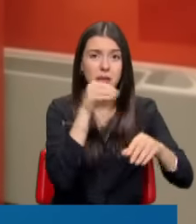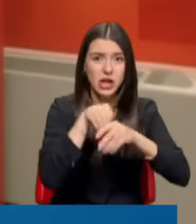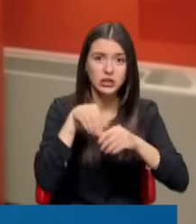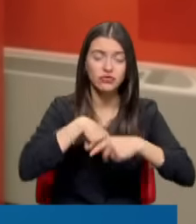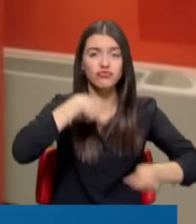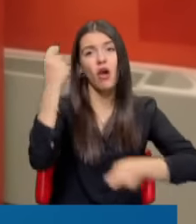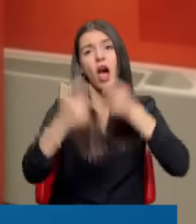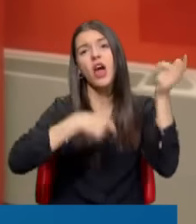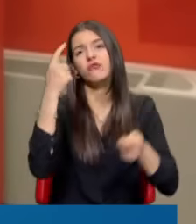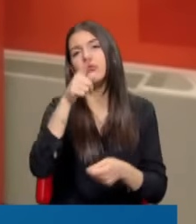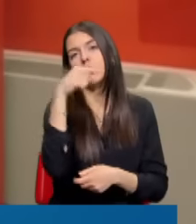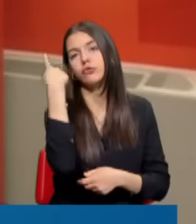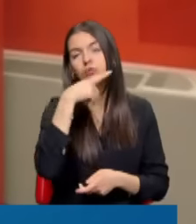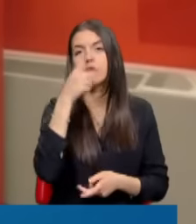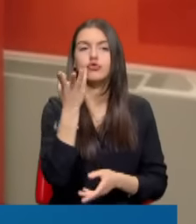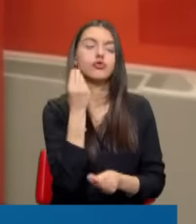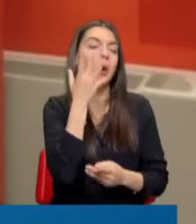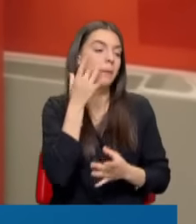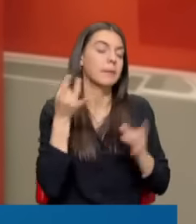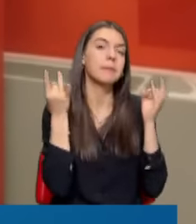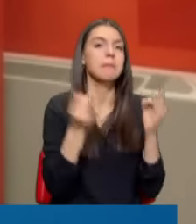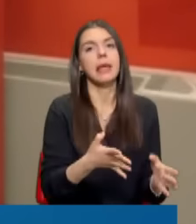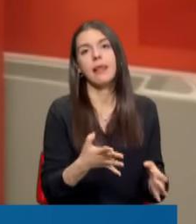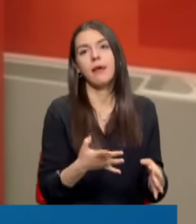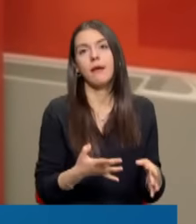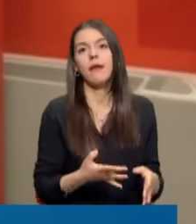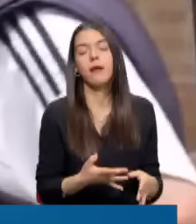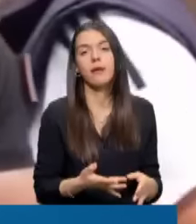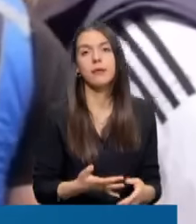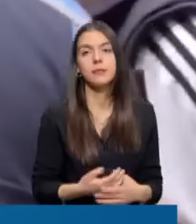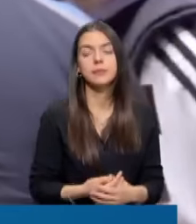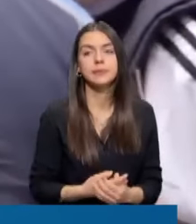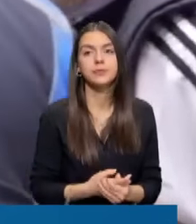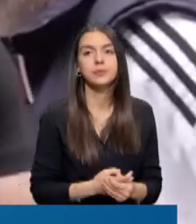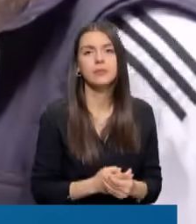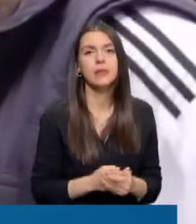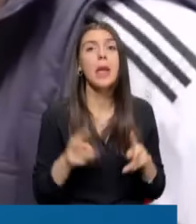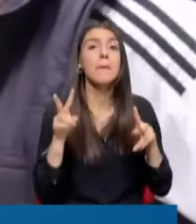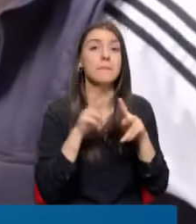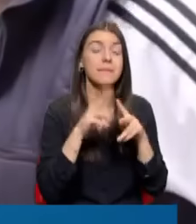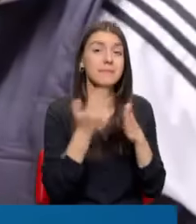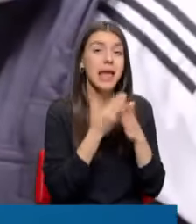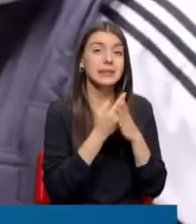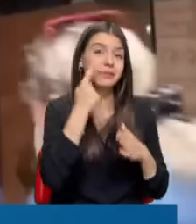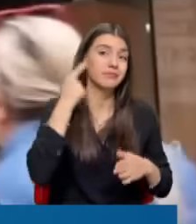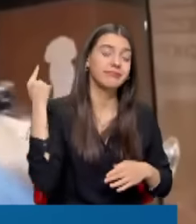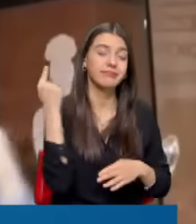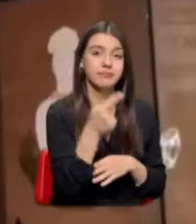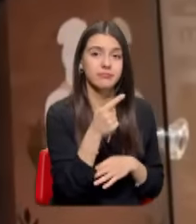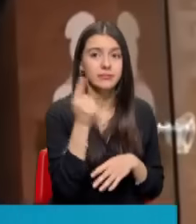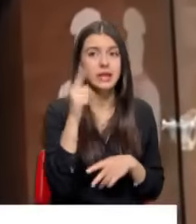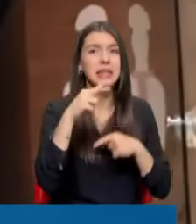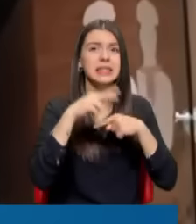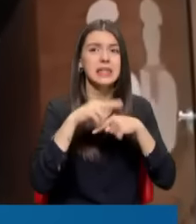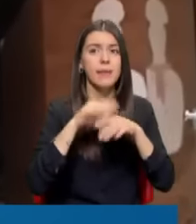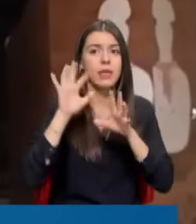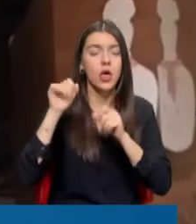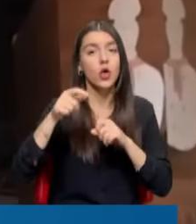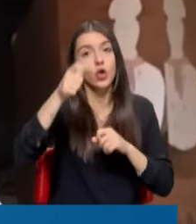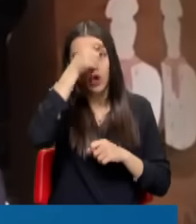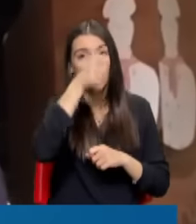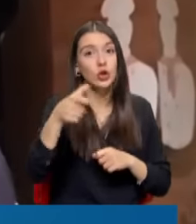olan yatırımlardan kaynaklandığı çok net bir şekilde görülmektedir. Mersin'in Mezitli ilçesinde de zabıta tarafından Türk Harf